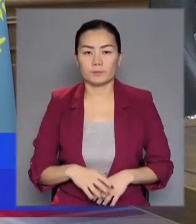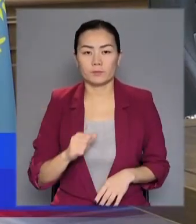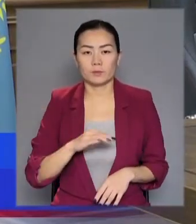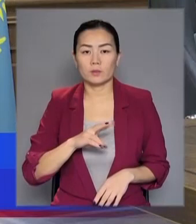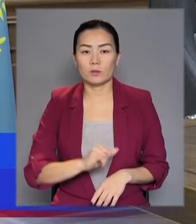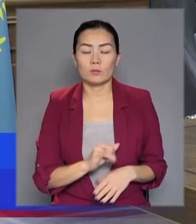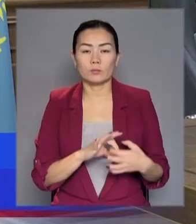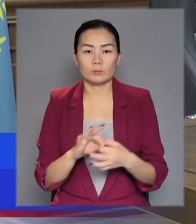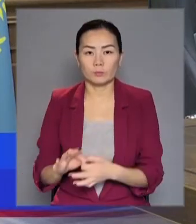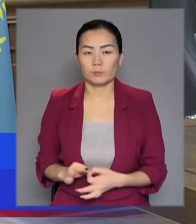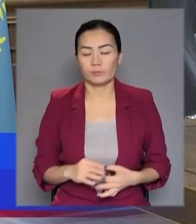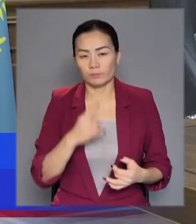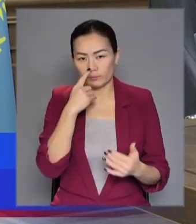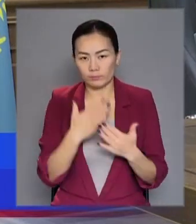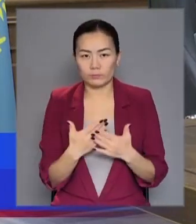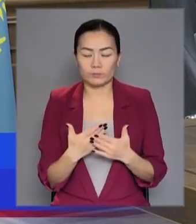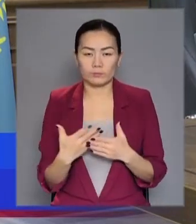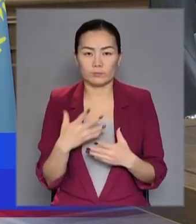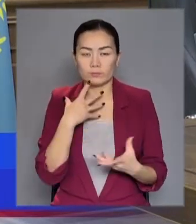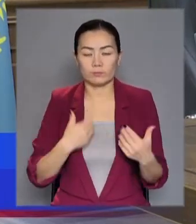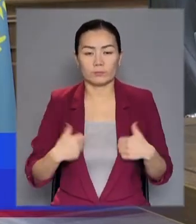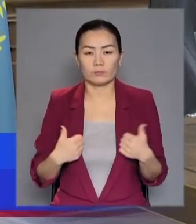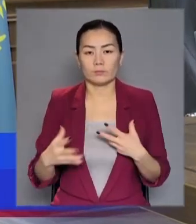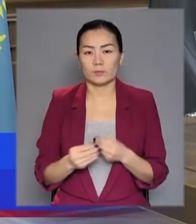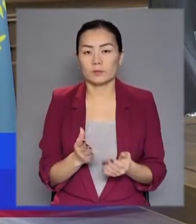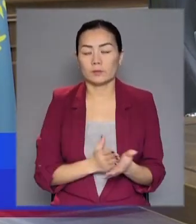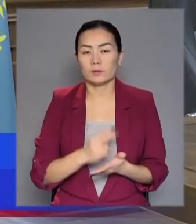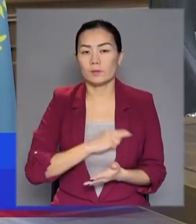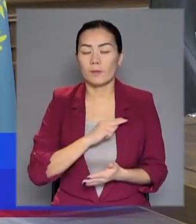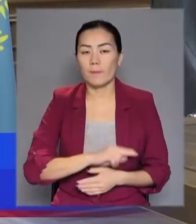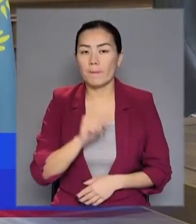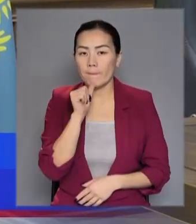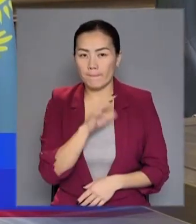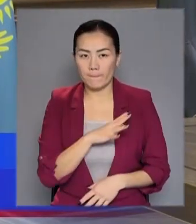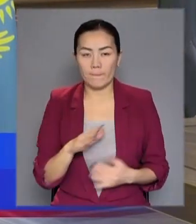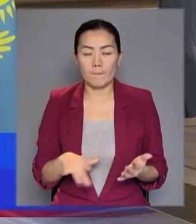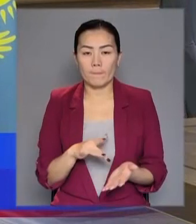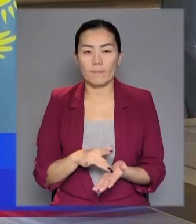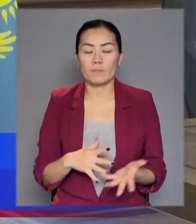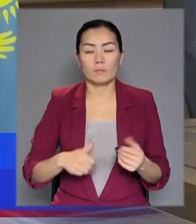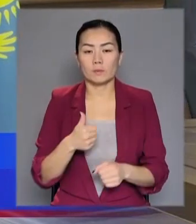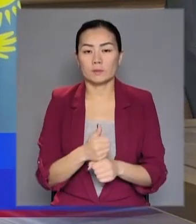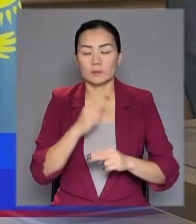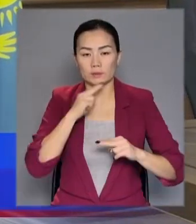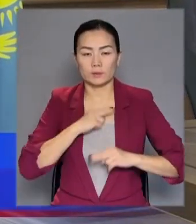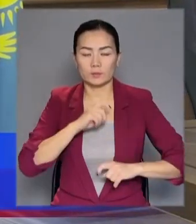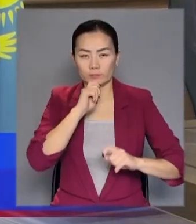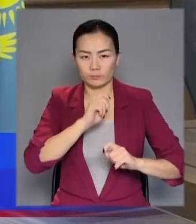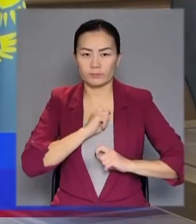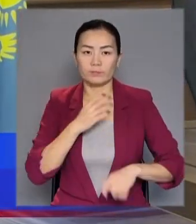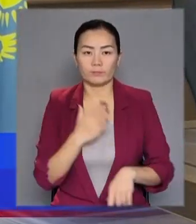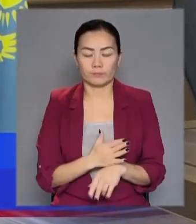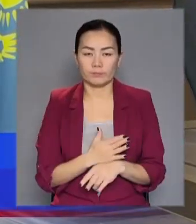Атырауда қоғамдастықтармен етене араласып, олармен барынша бірге қызмет атқарудамын. Бүгін Атырау облысы басшысының құттықтауына ие